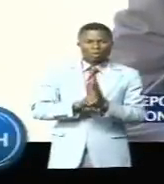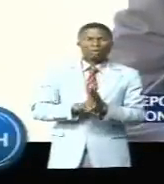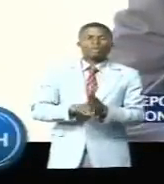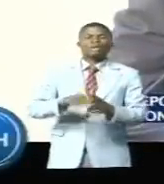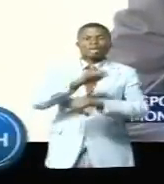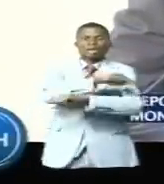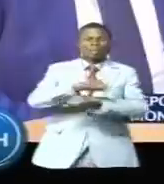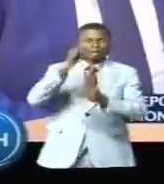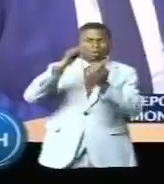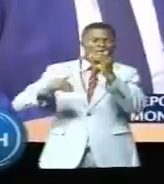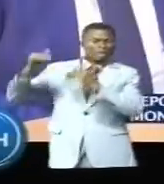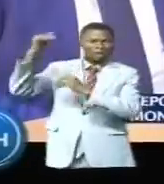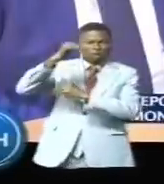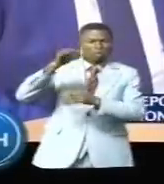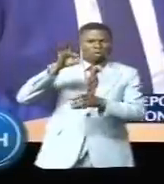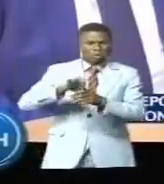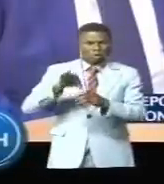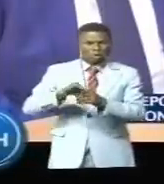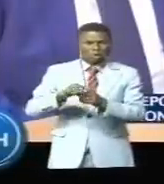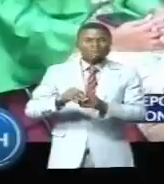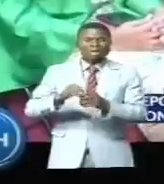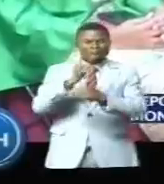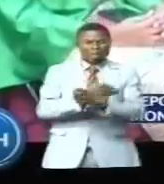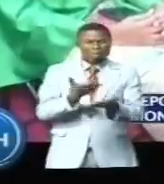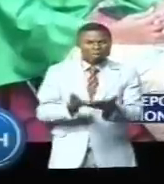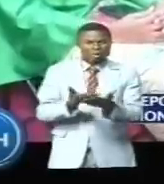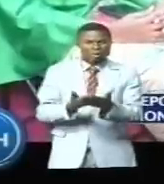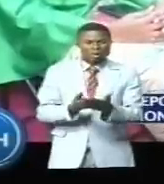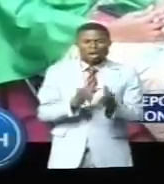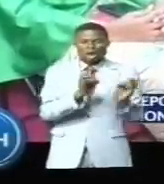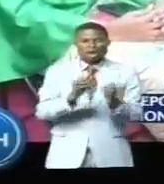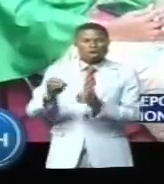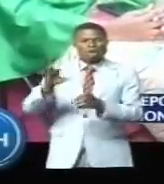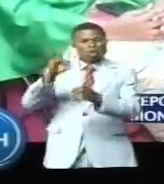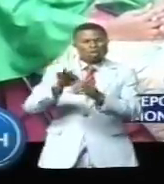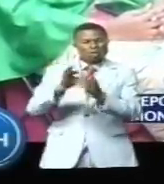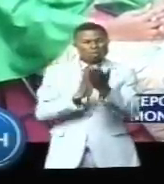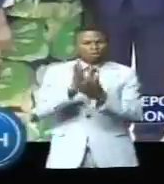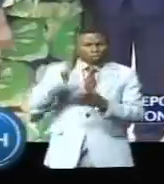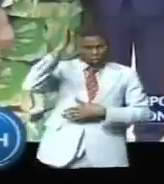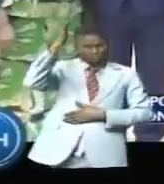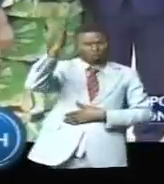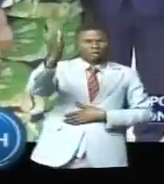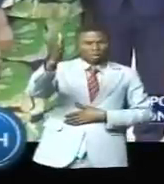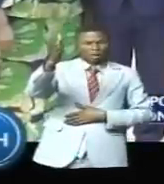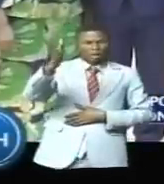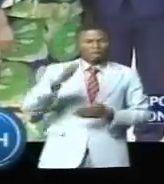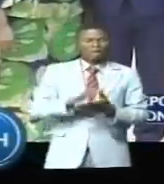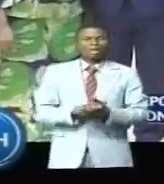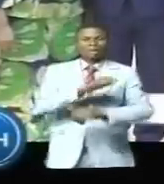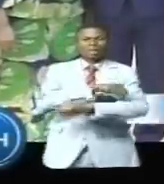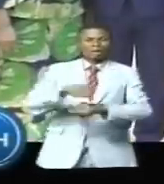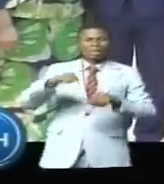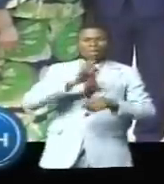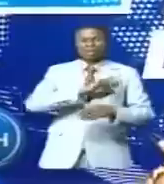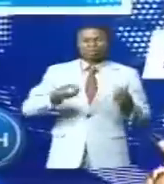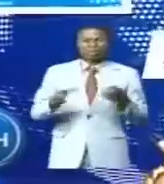Conseil supérieur de la magistrature soient en place pour garantir une sérénité dans le fonctionnement du pouvoir judiciaire en